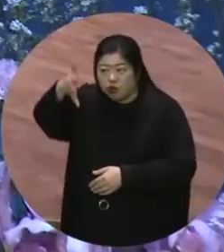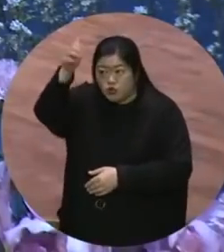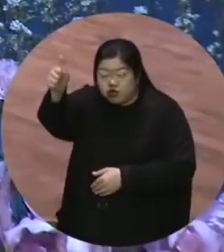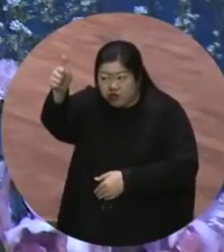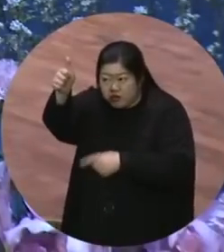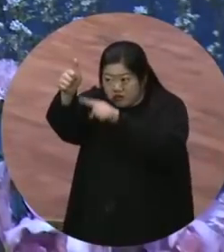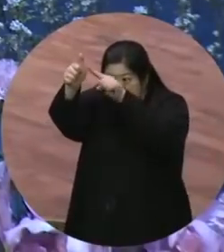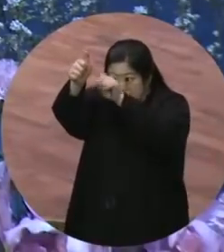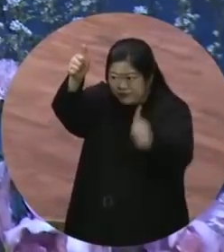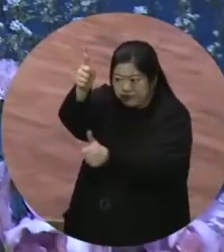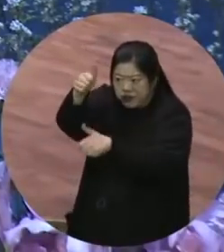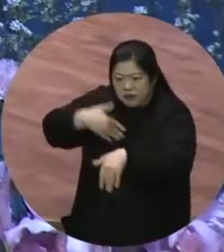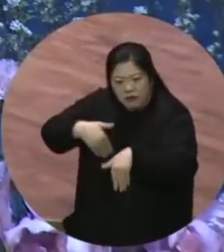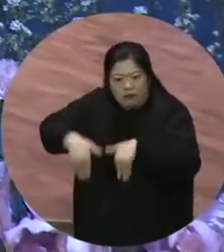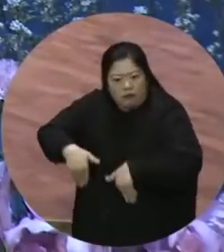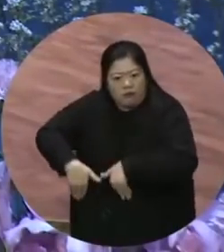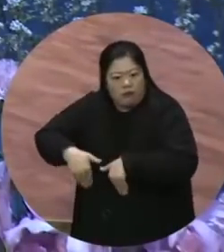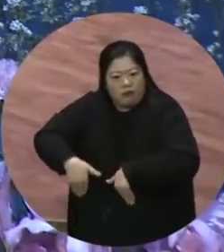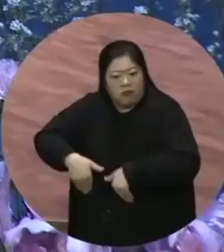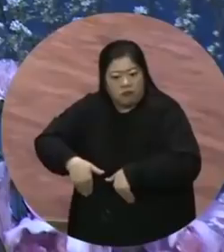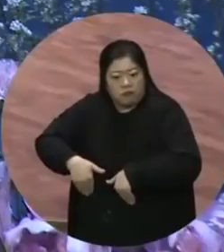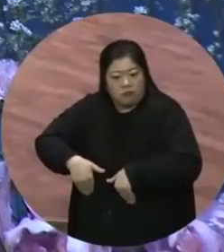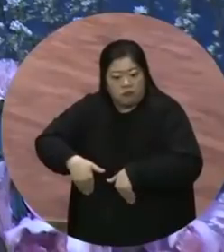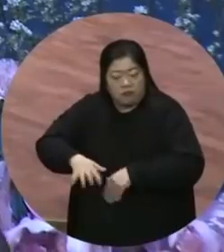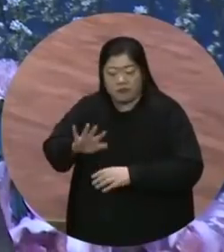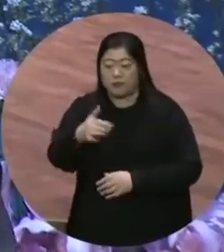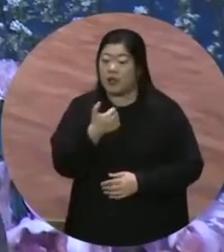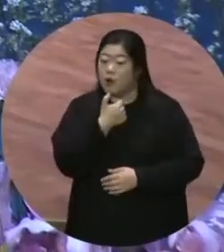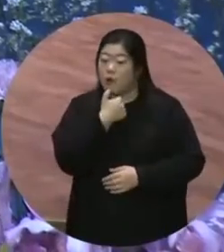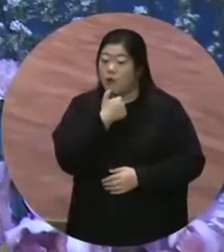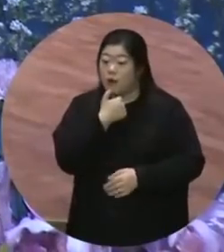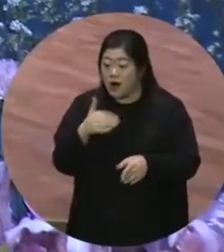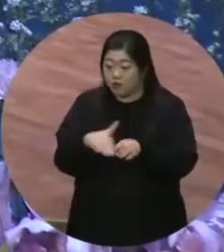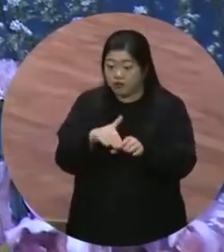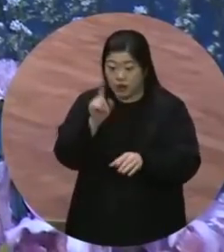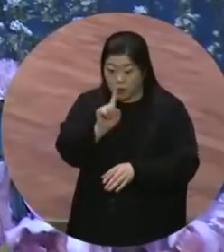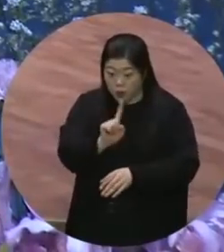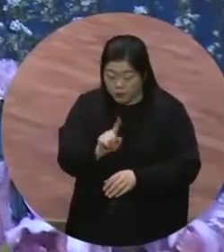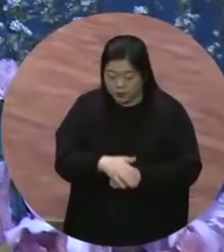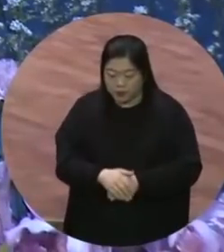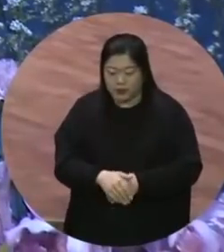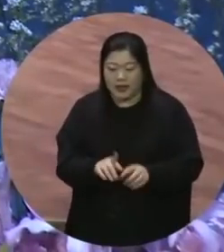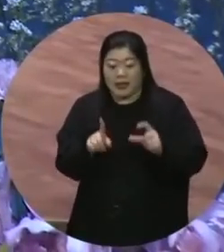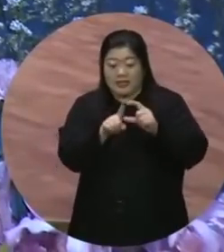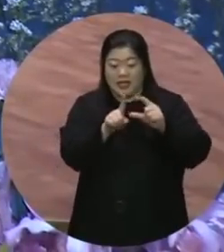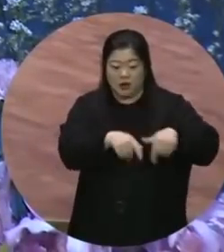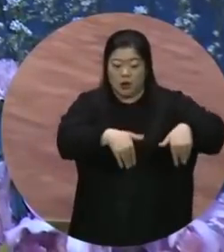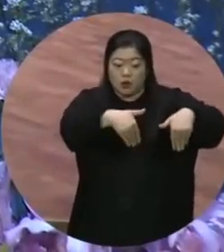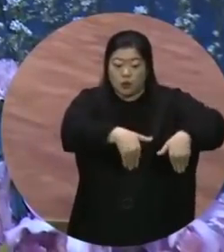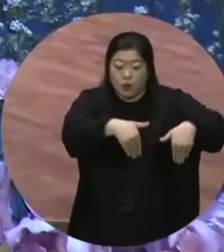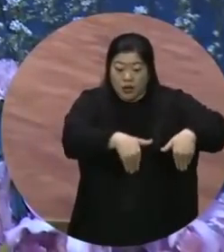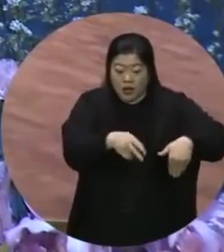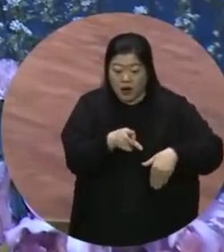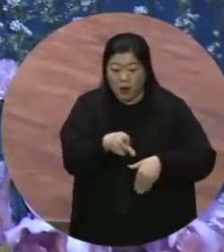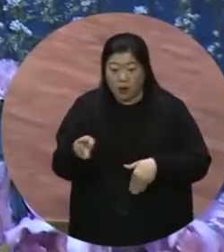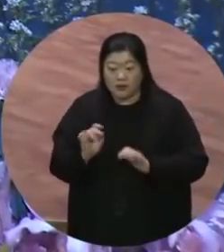가리킵니다. 당시 로마 사회에서는 노예라는 말은요, 사람이 아니에요.